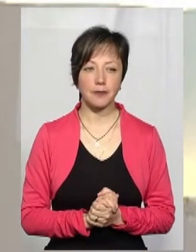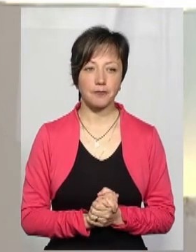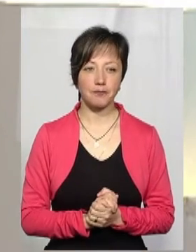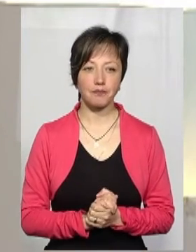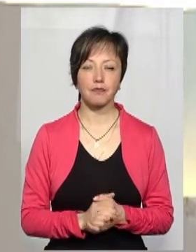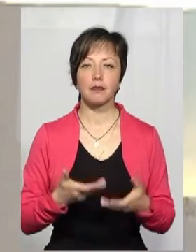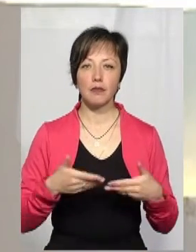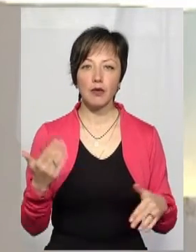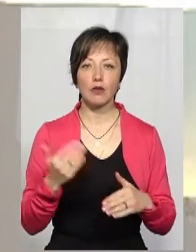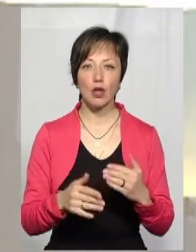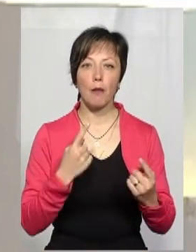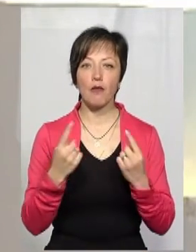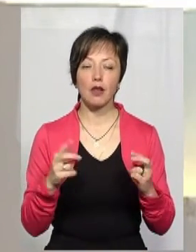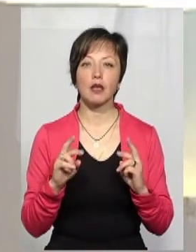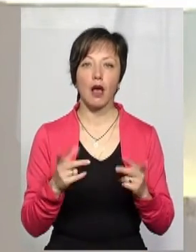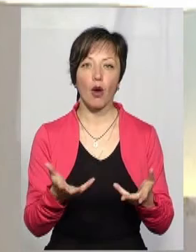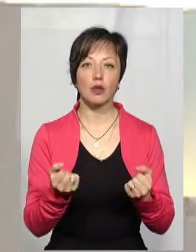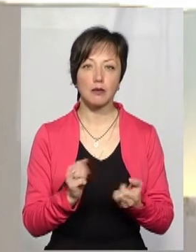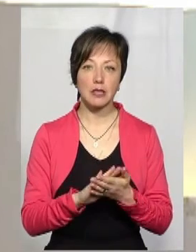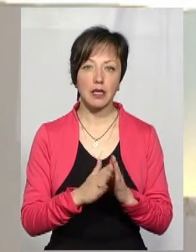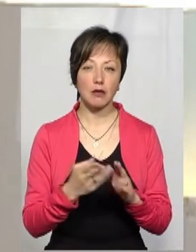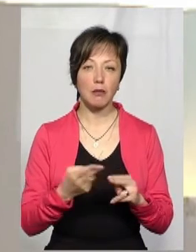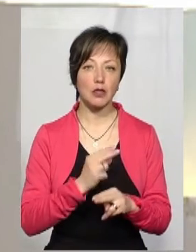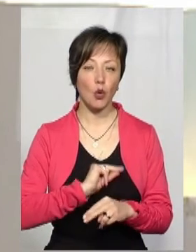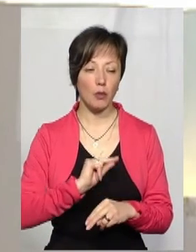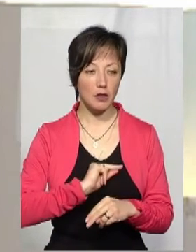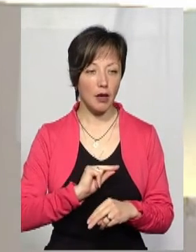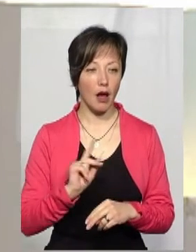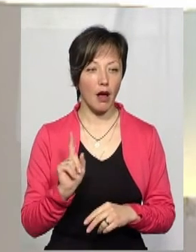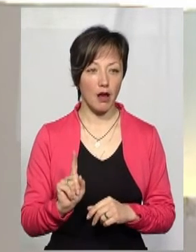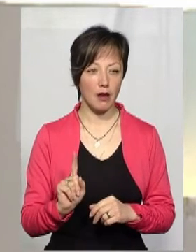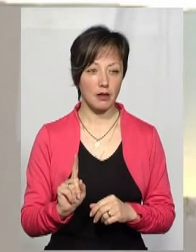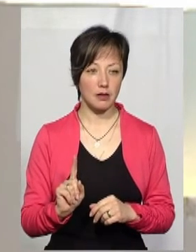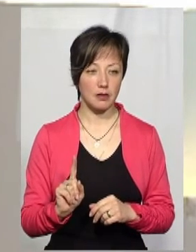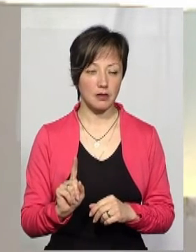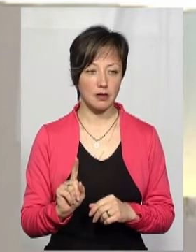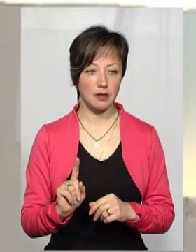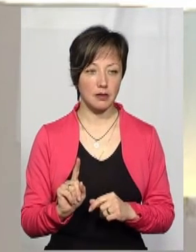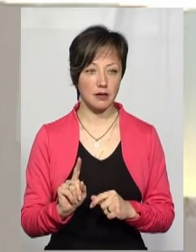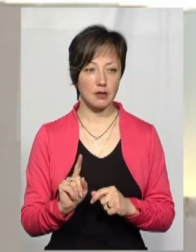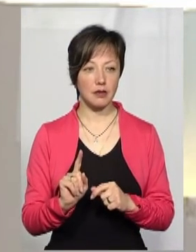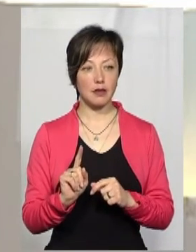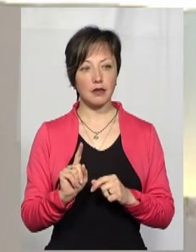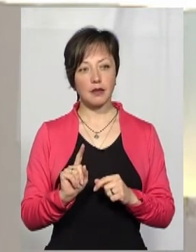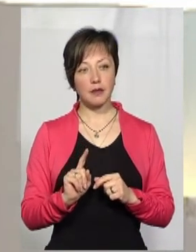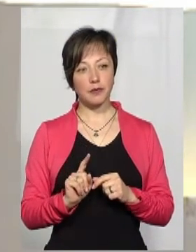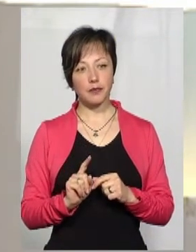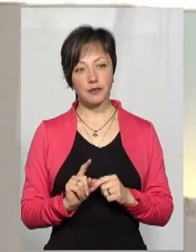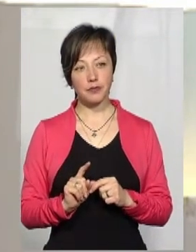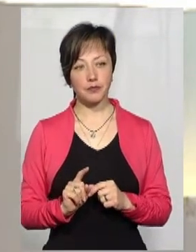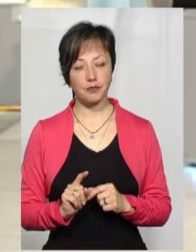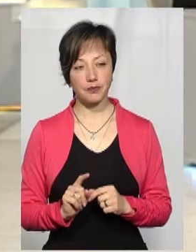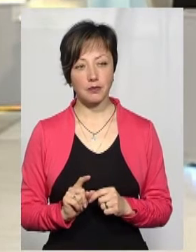Ми вже поговорили про те, як отримати статус безробітного, а Ну, очевидно, що,